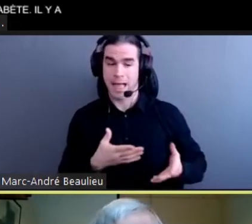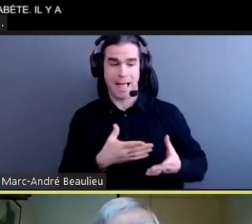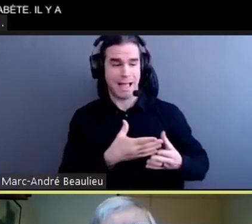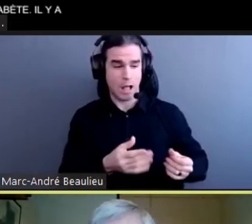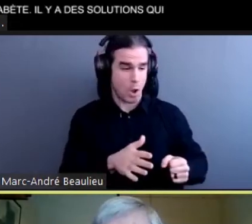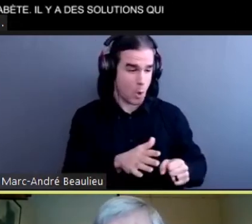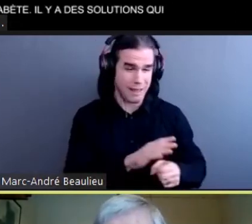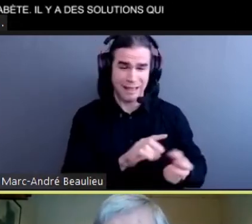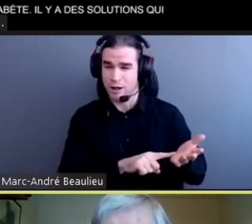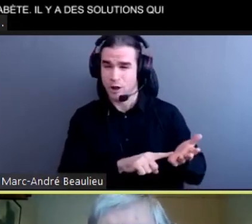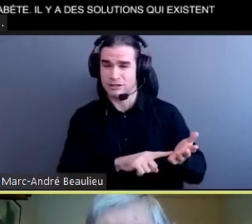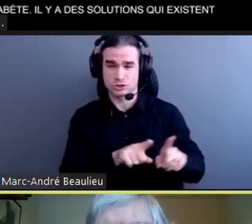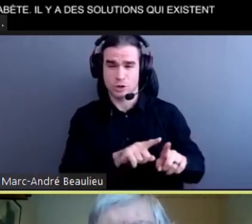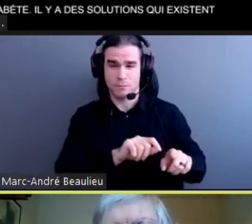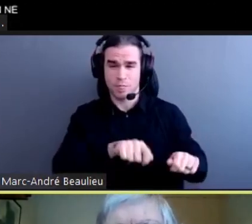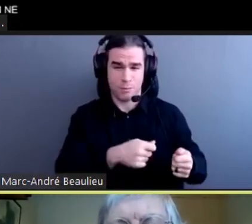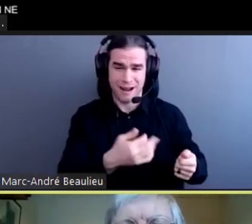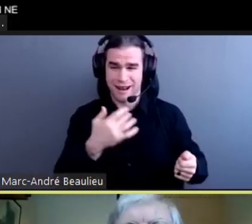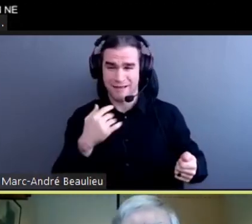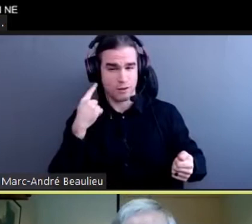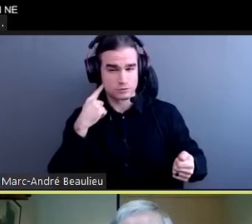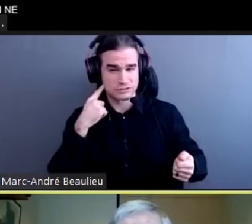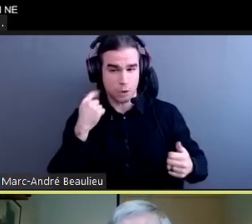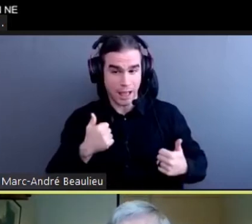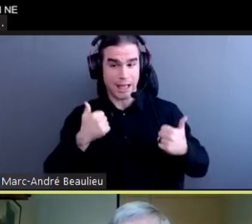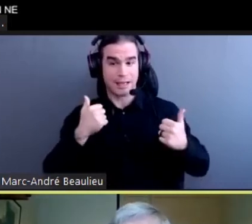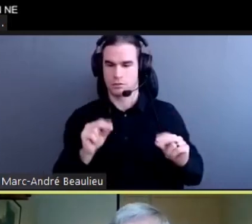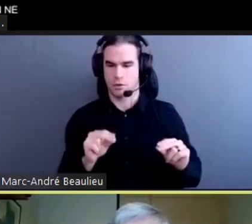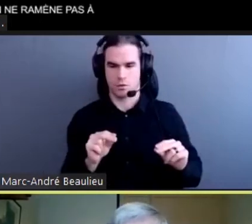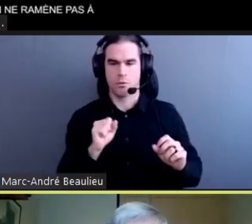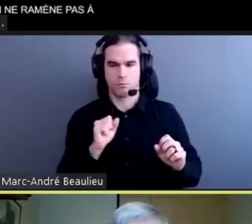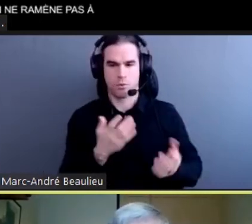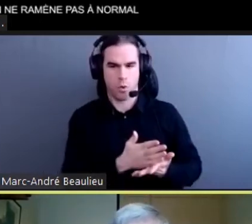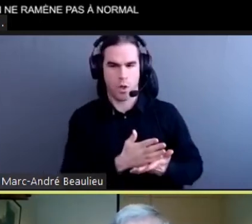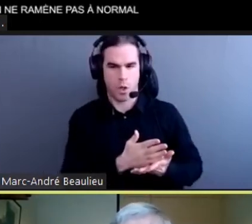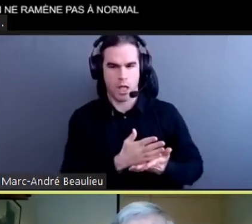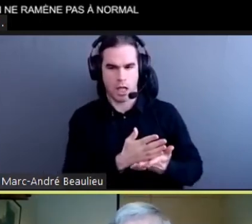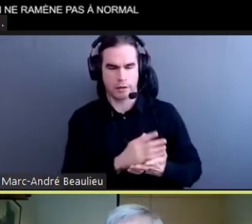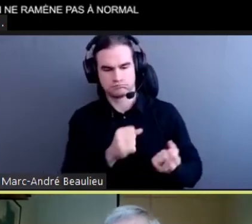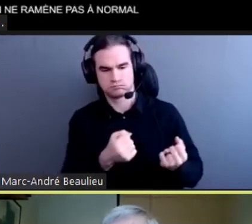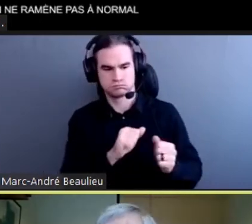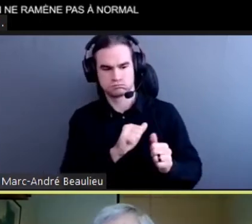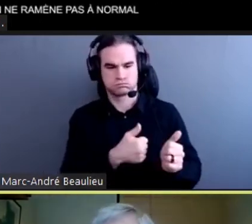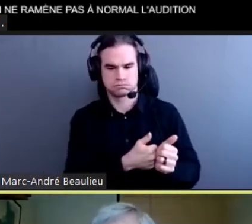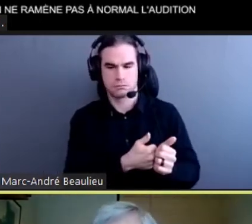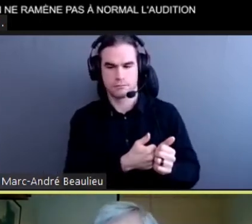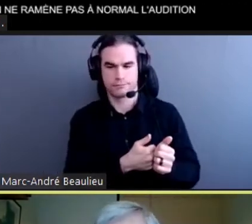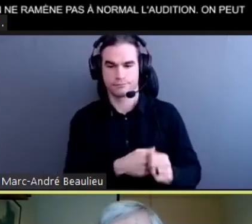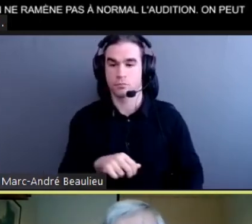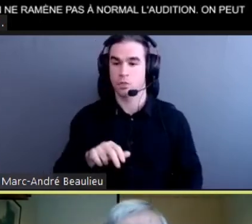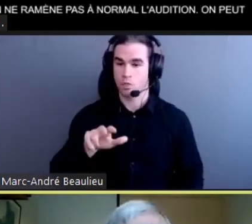on ne ramène pas à normal l'audition. Ce qu'on peut faire, c'est d'essayer de compenser pour les problèmes d'audition. Puis, il y a 3